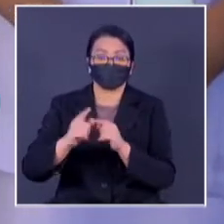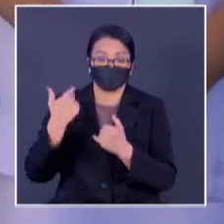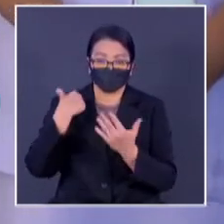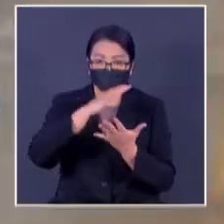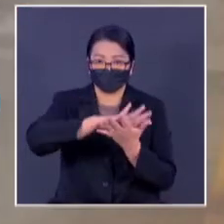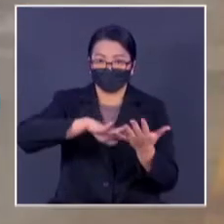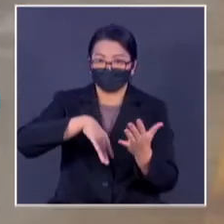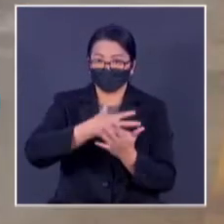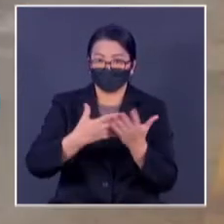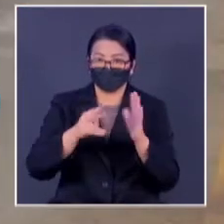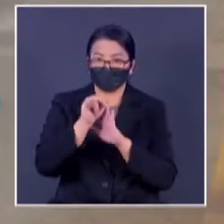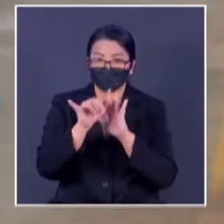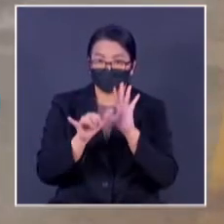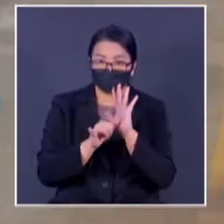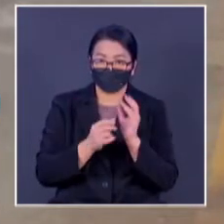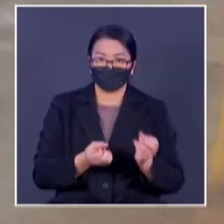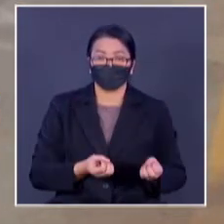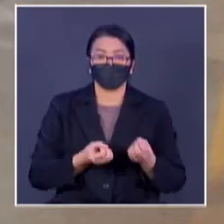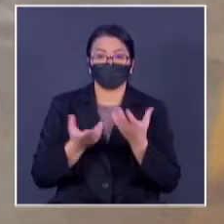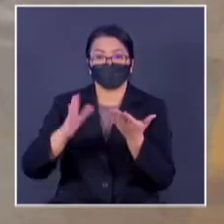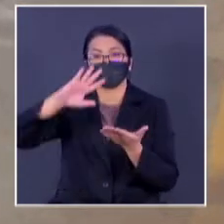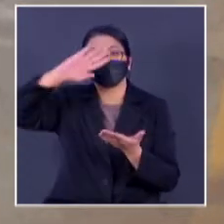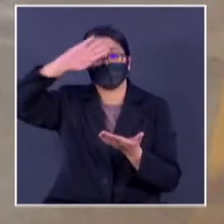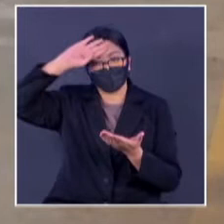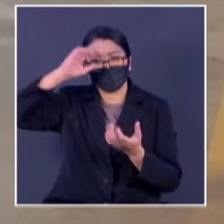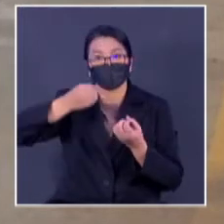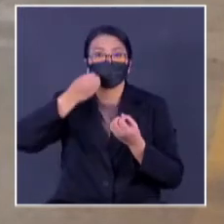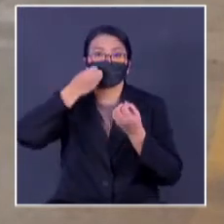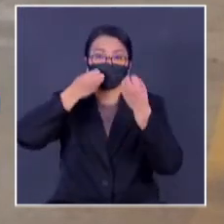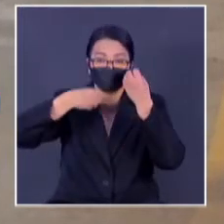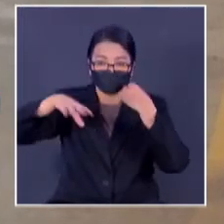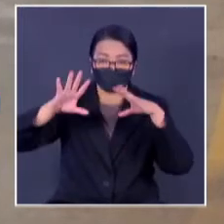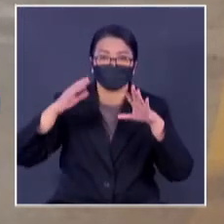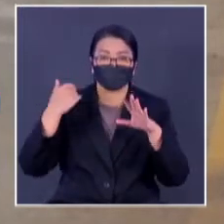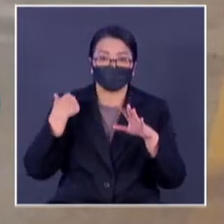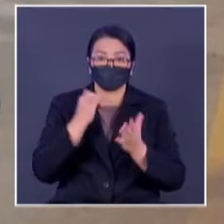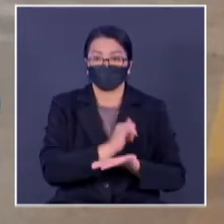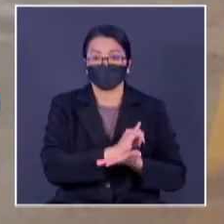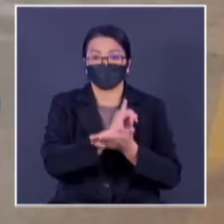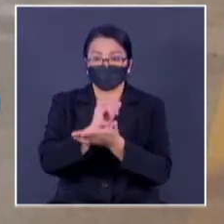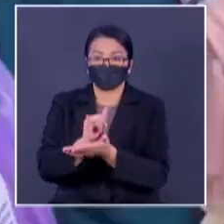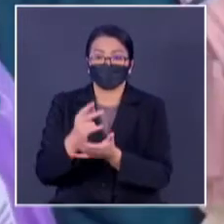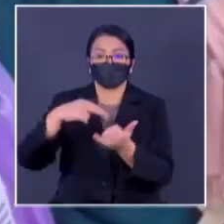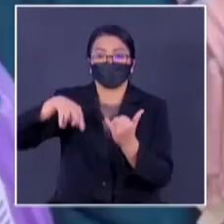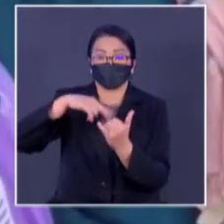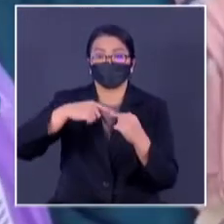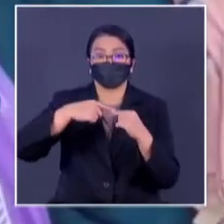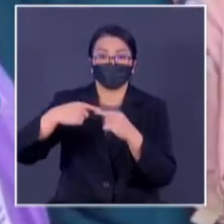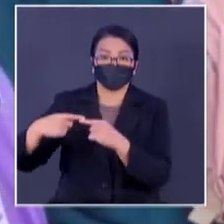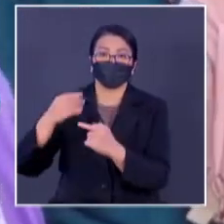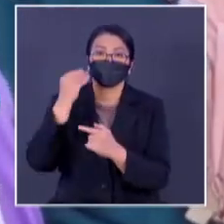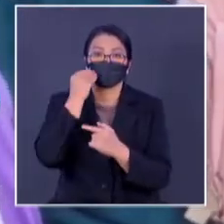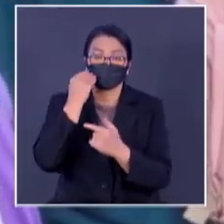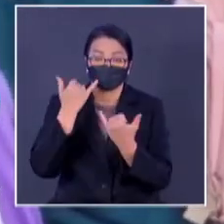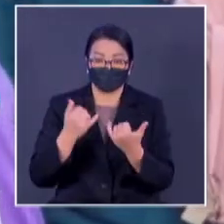ายว่ามีการส่งผู้ป่วยกลับไปที่บ้านเกิดหรือว่าภูมิลำเนาเพื่อไปรับการรักษากันตอนนี้ปัญห